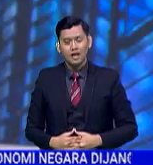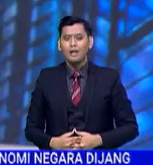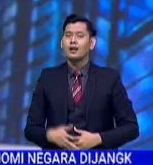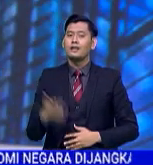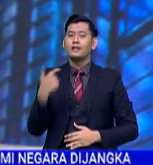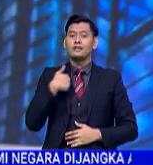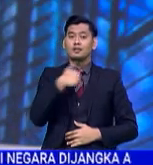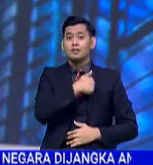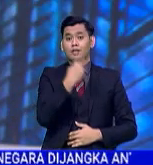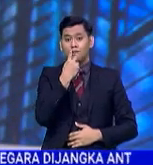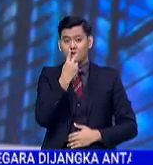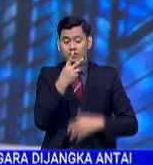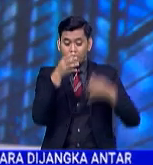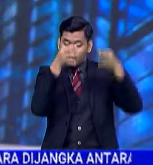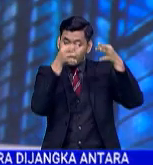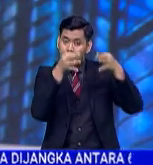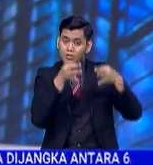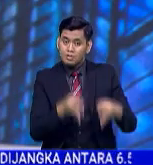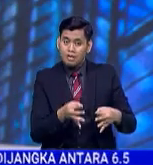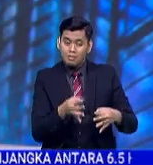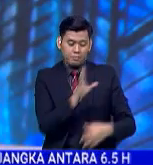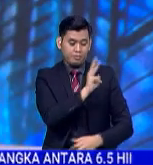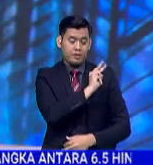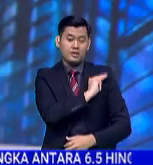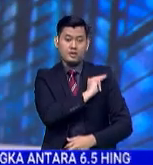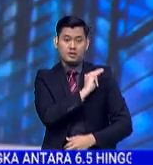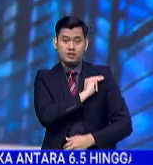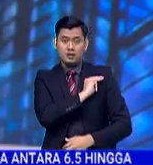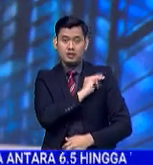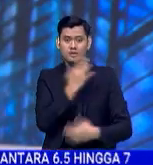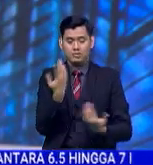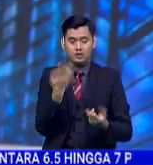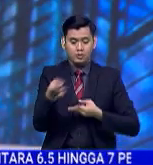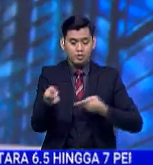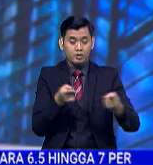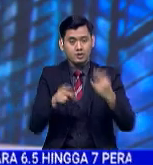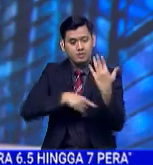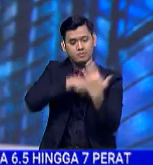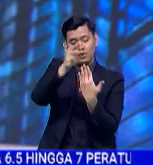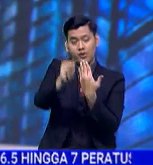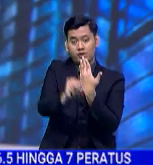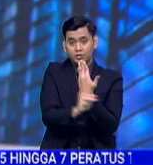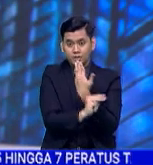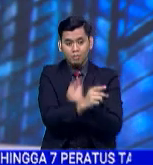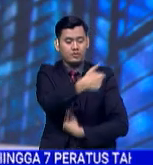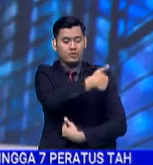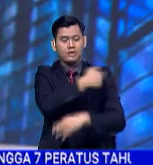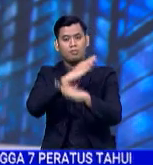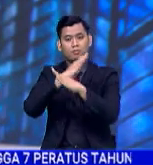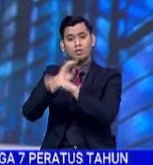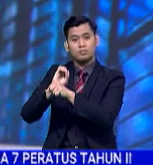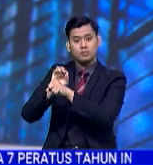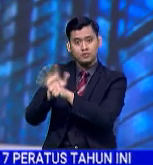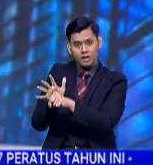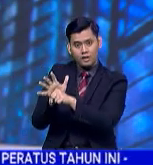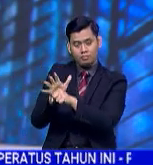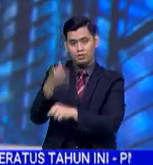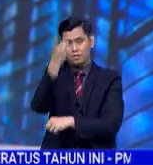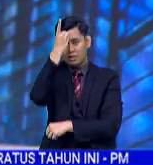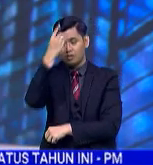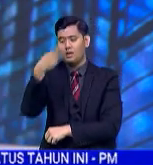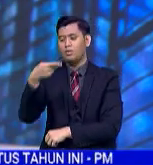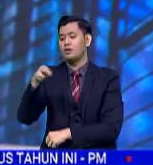Ya, dan susulan keputusan tersebut, Menteri Penyelaras Program Imunisasi COVID-19 Kebangsaan Khairi Jamaluddin Abu Bakar